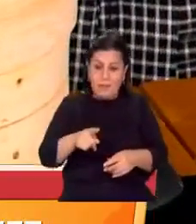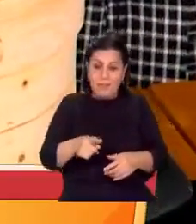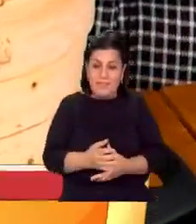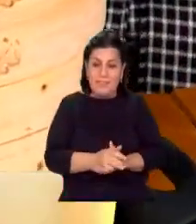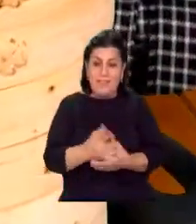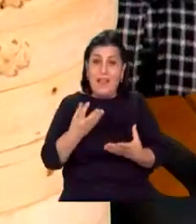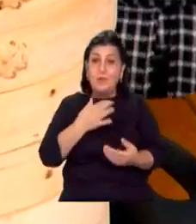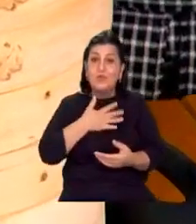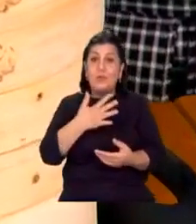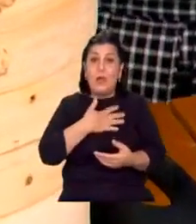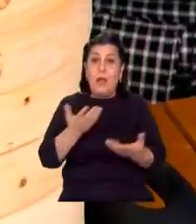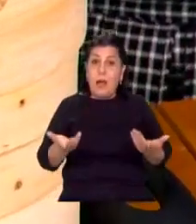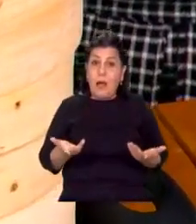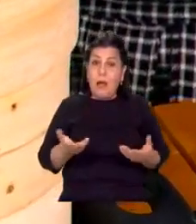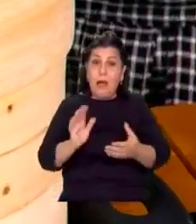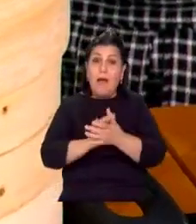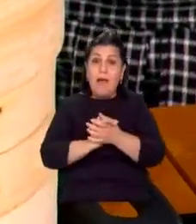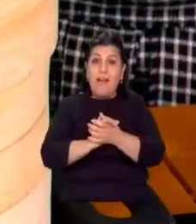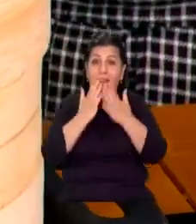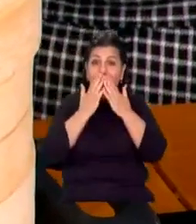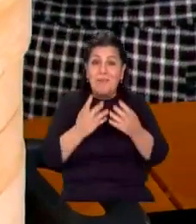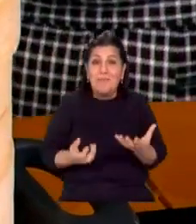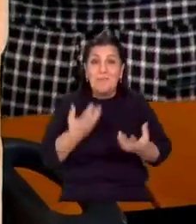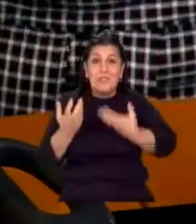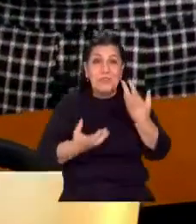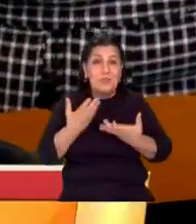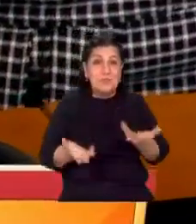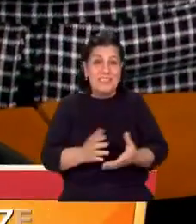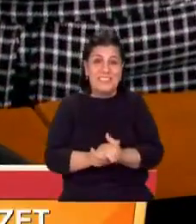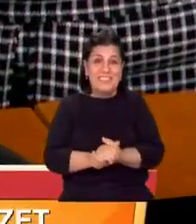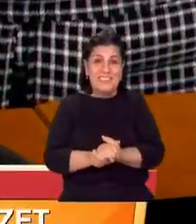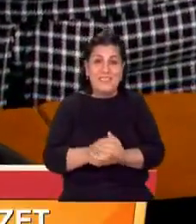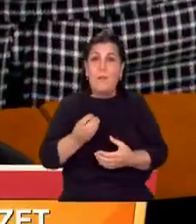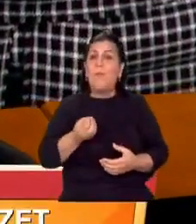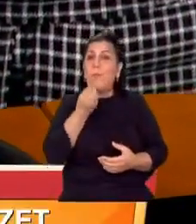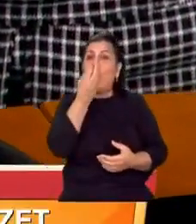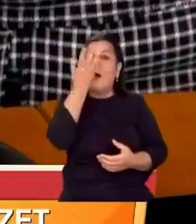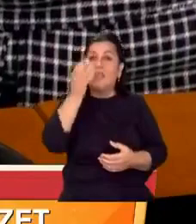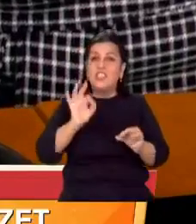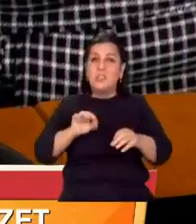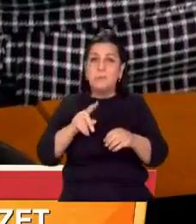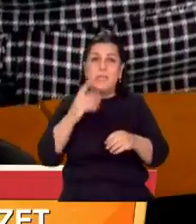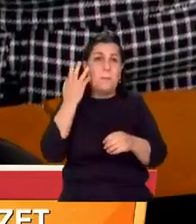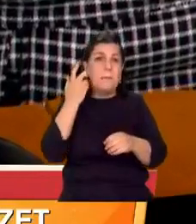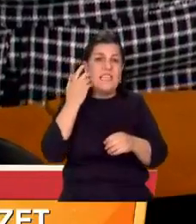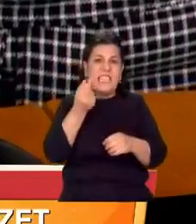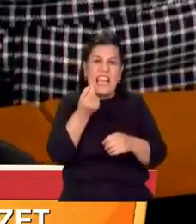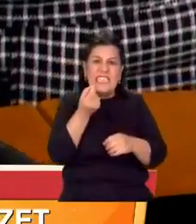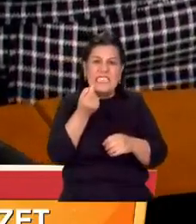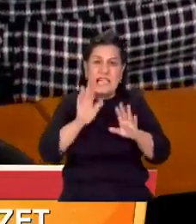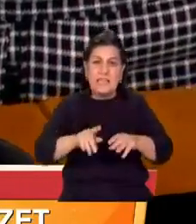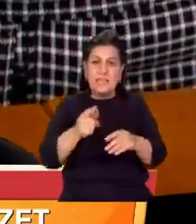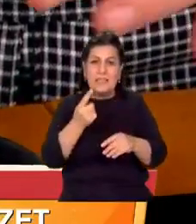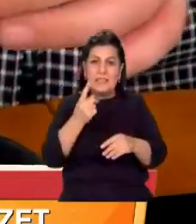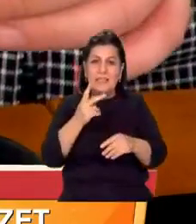Bu da çok heyecanlıyım ay hakikaten pişmiş hiç almışsın inanamıyorum bu aracı şu anda pirinçler az kaldı birkaç